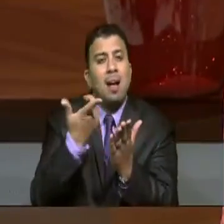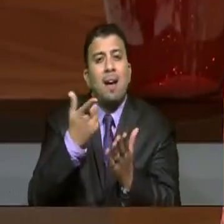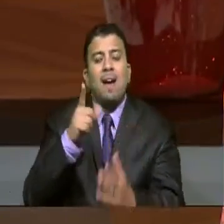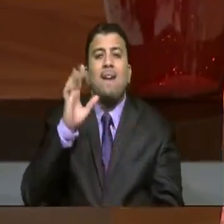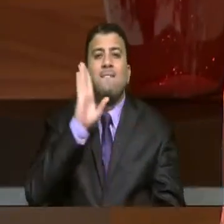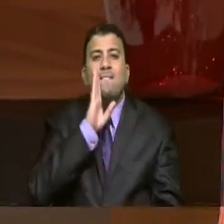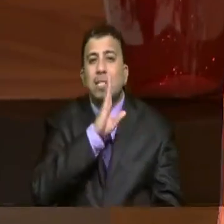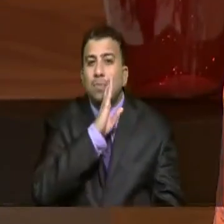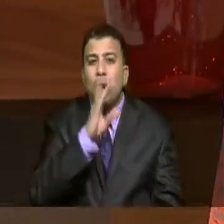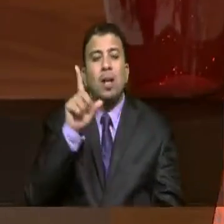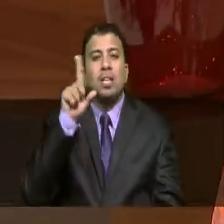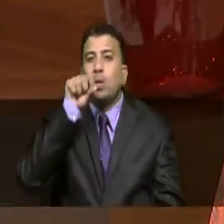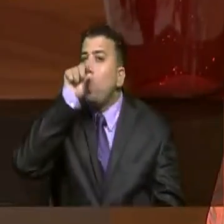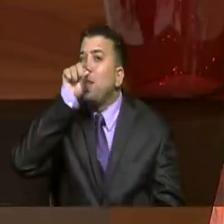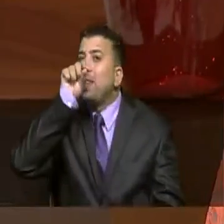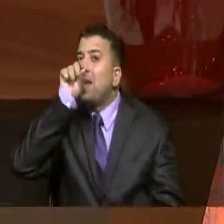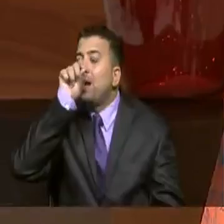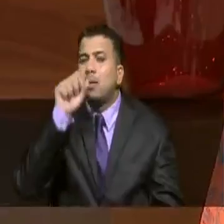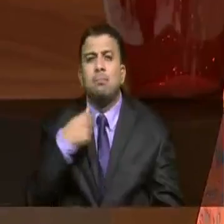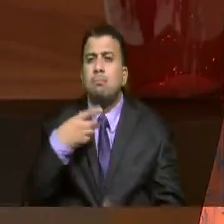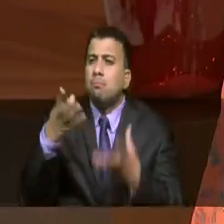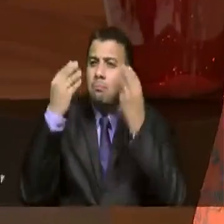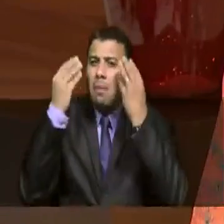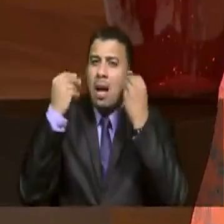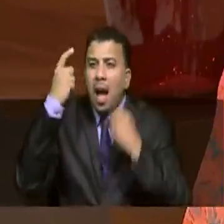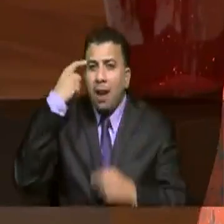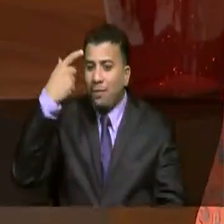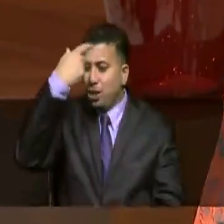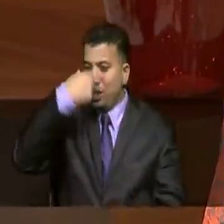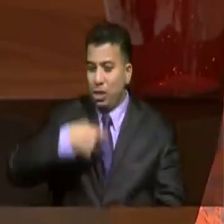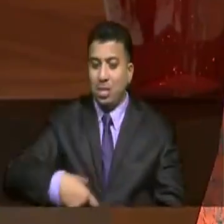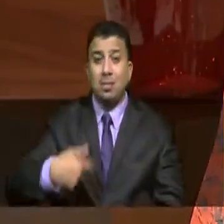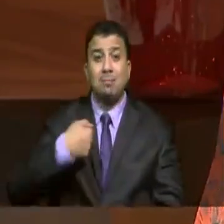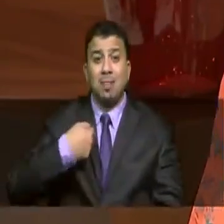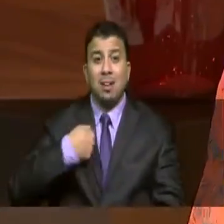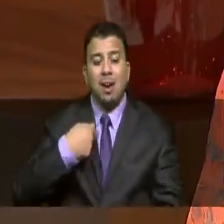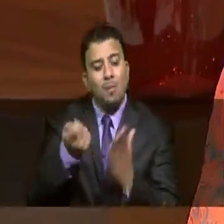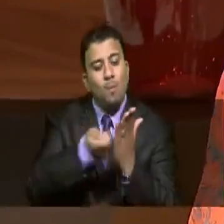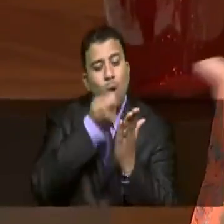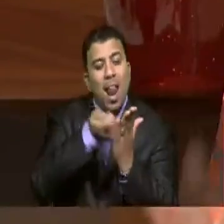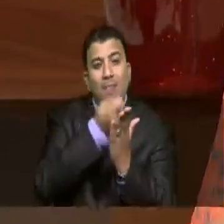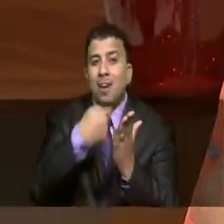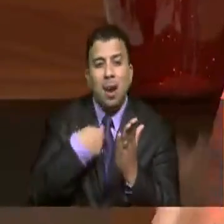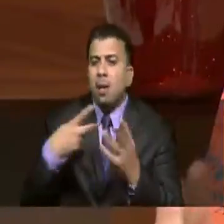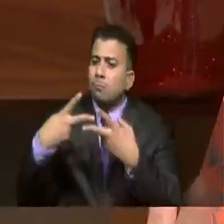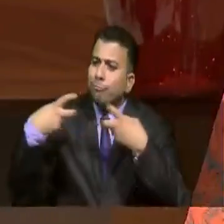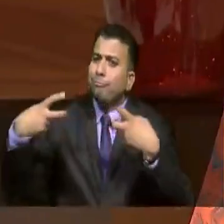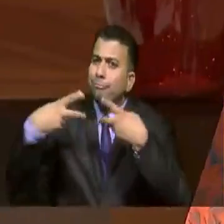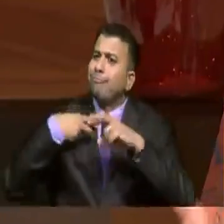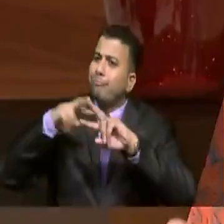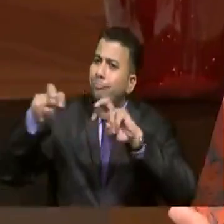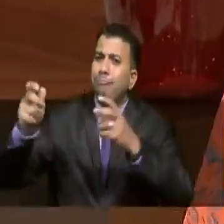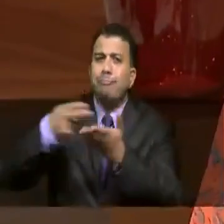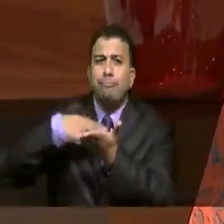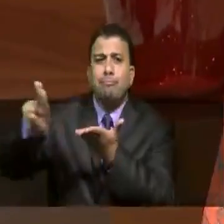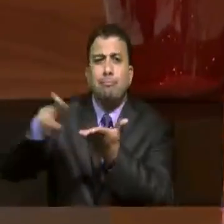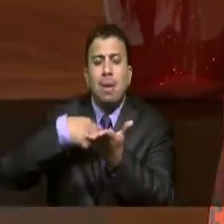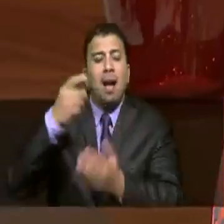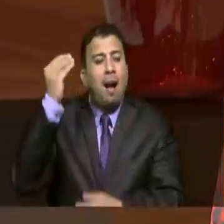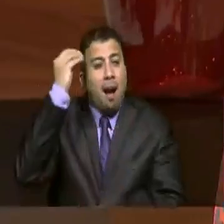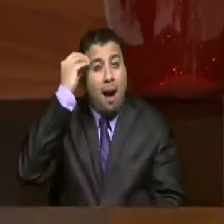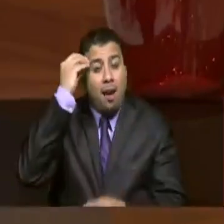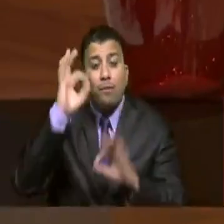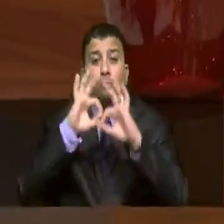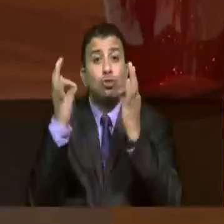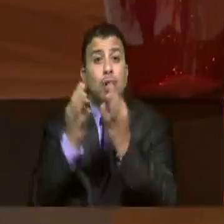وتويتر، فهذا جعلهم يتعرفون على شخصي ليس فقط على مؤلفاتي، وهذا بالتالي جعلني أعرف المجتمع